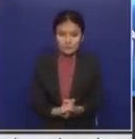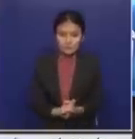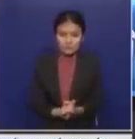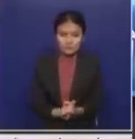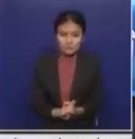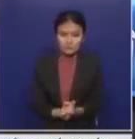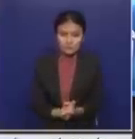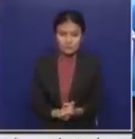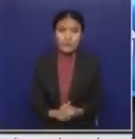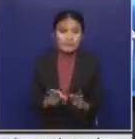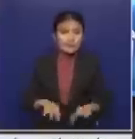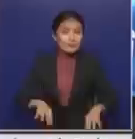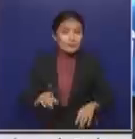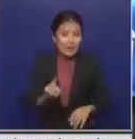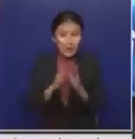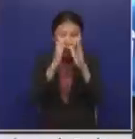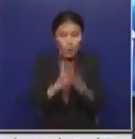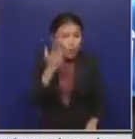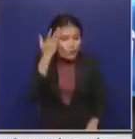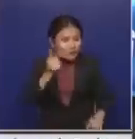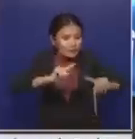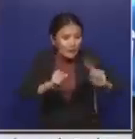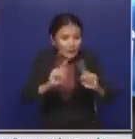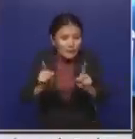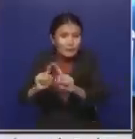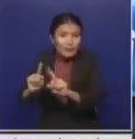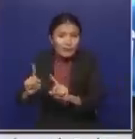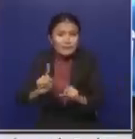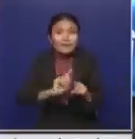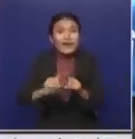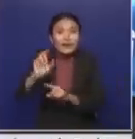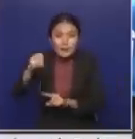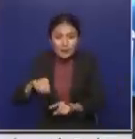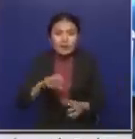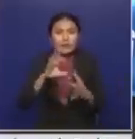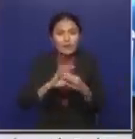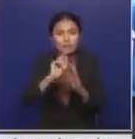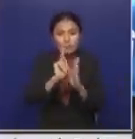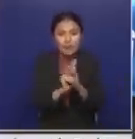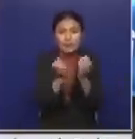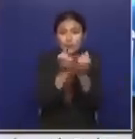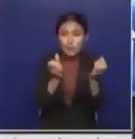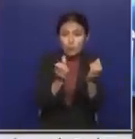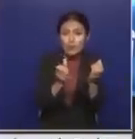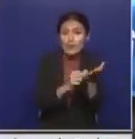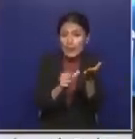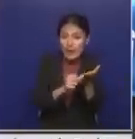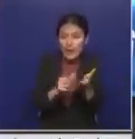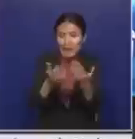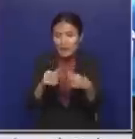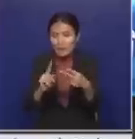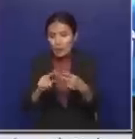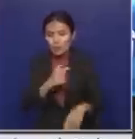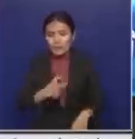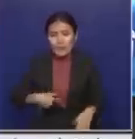หนึ่งครับว่าความคิดเห็นที่แตกต่างกันในประเด็นที่ละเอียดอ่อนอย่างกรณีการแก้ไขร่างนูนและการปฏิรูปสถาบันพระมหากษัตริย์